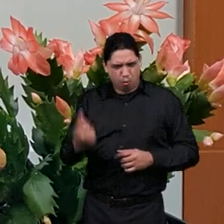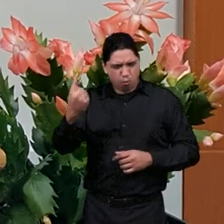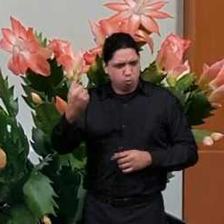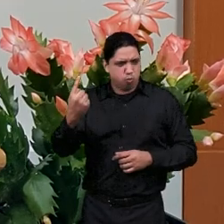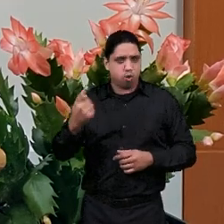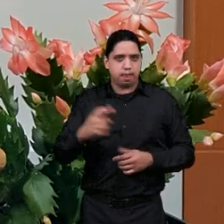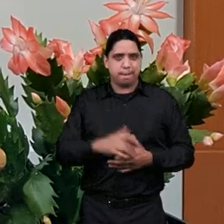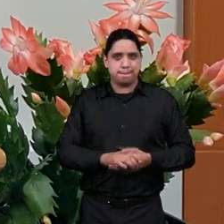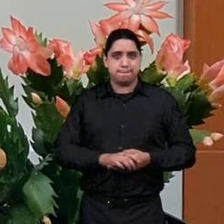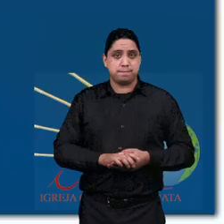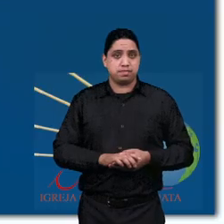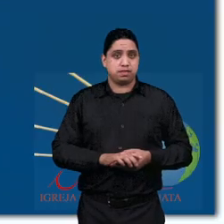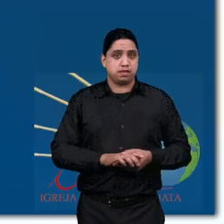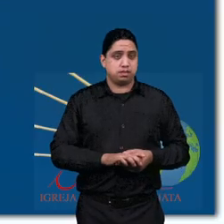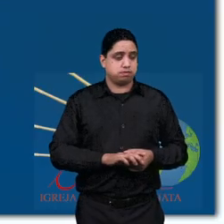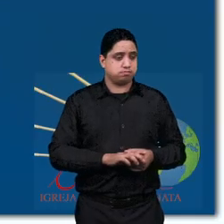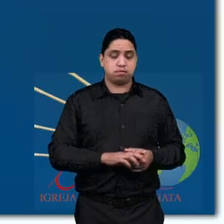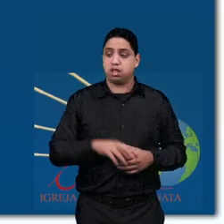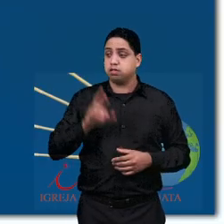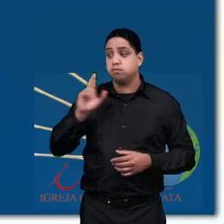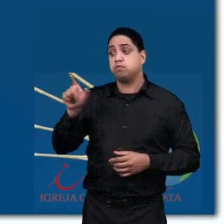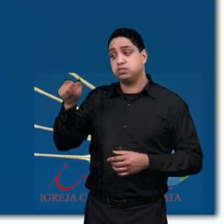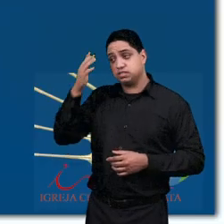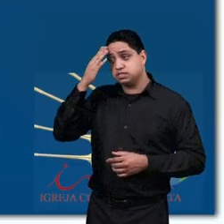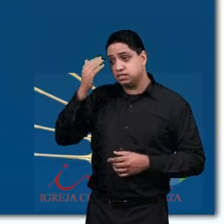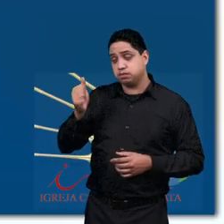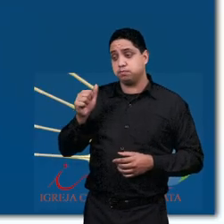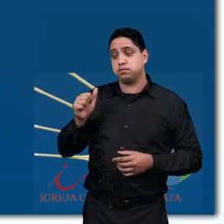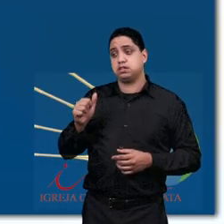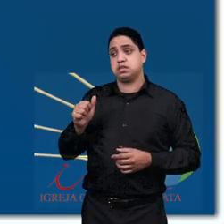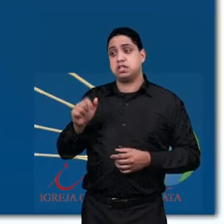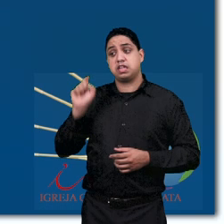été, tu sais que ton père est un homme vaillant,